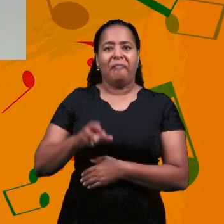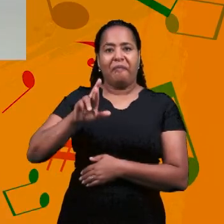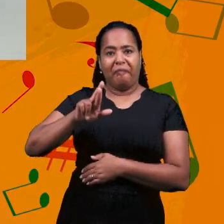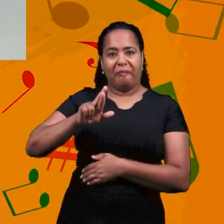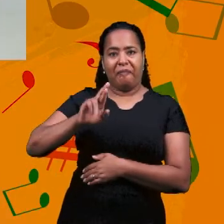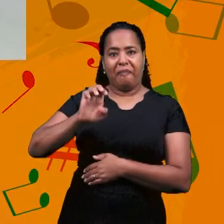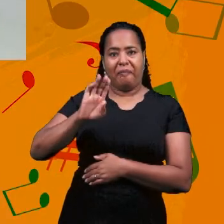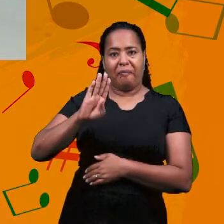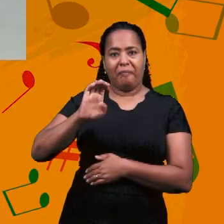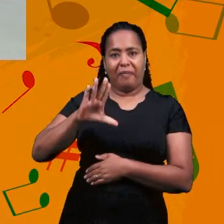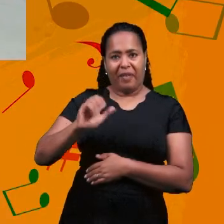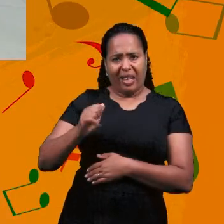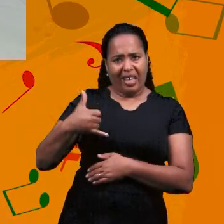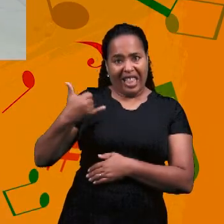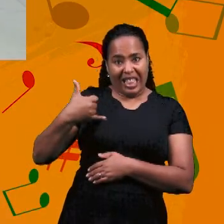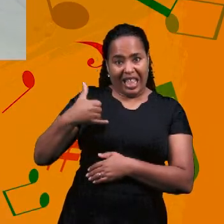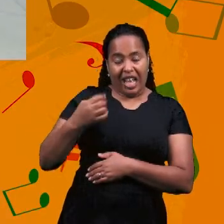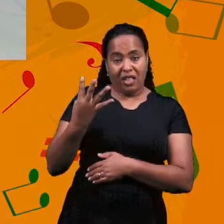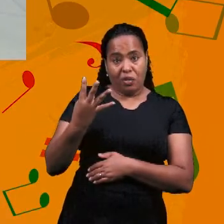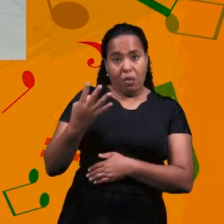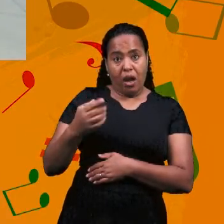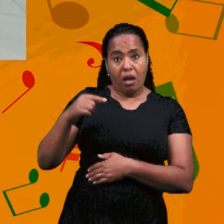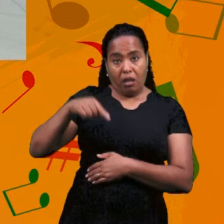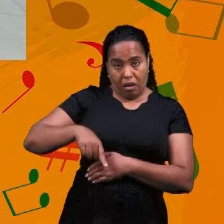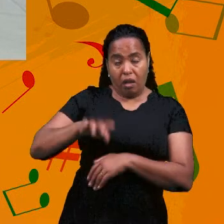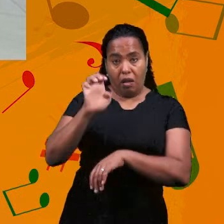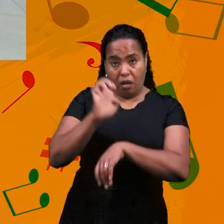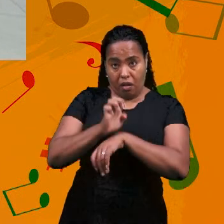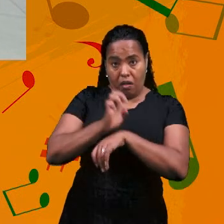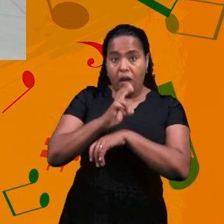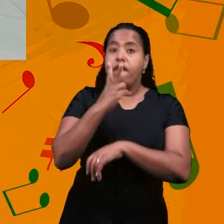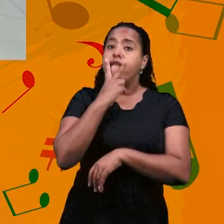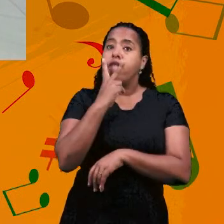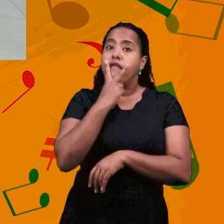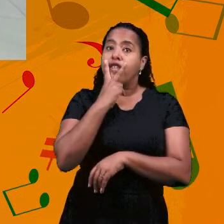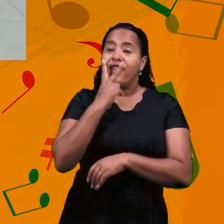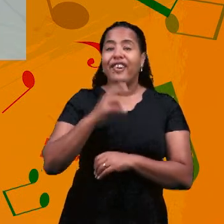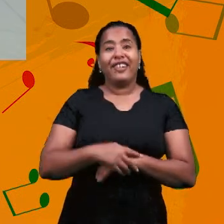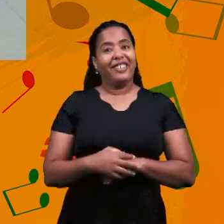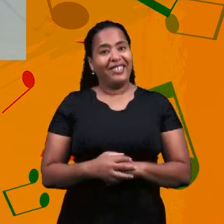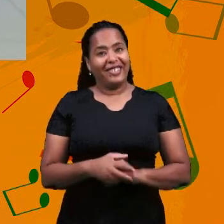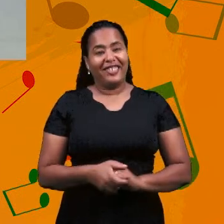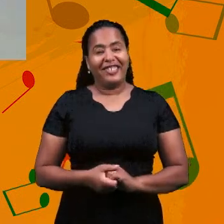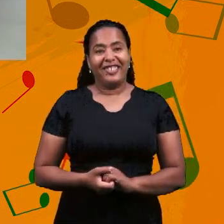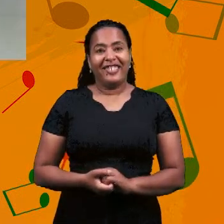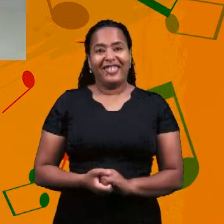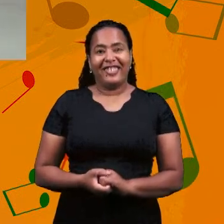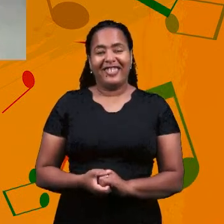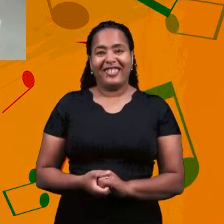Rebecca Oliveira a 4 ans, de Vitória, Espírito Santo.